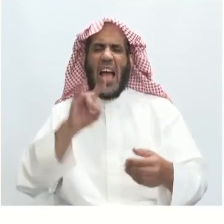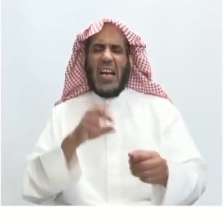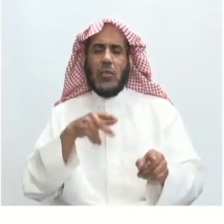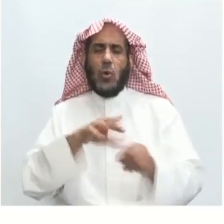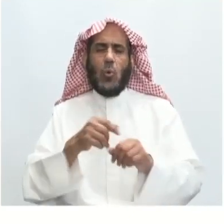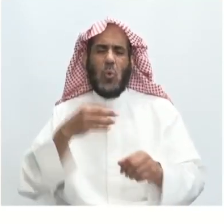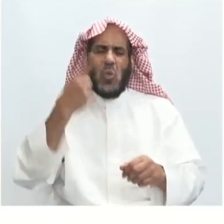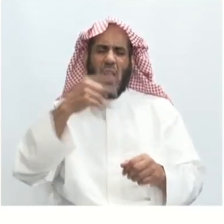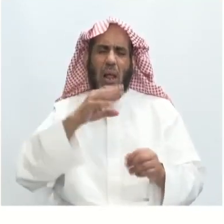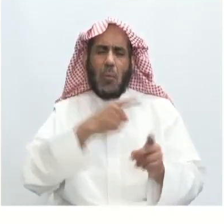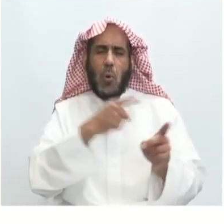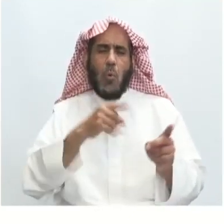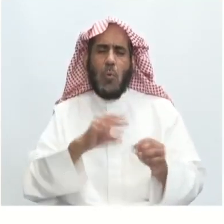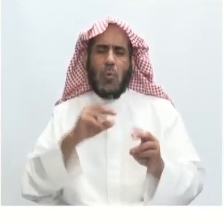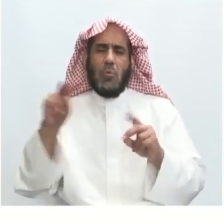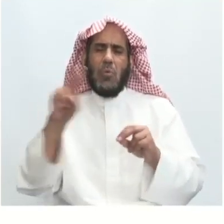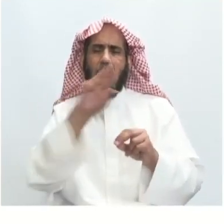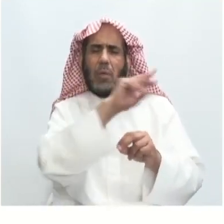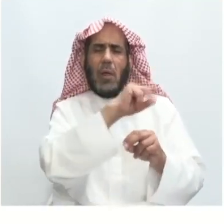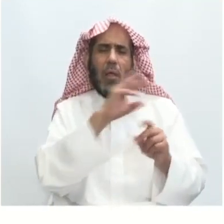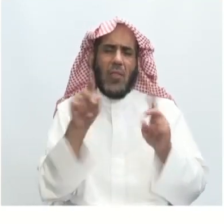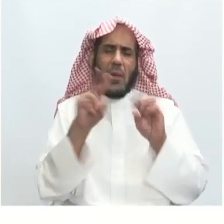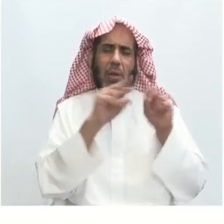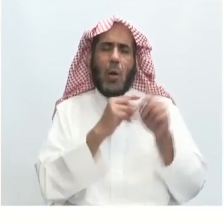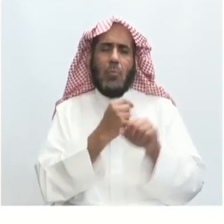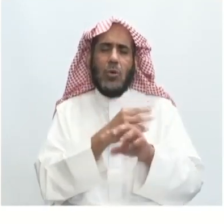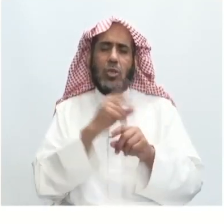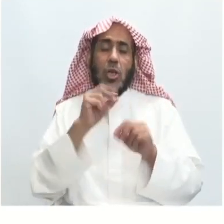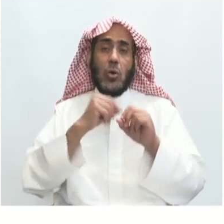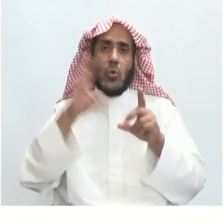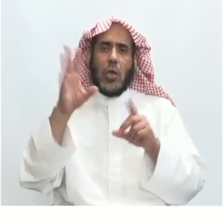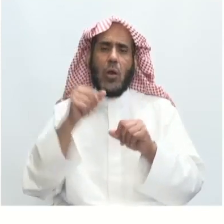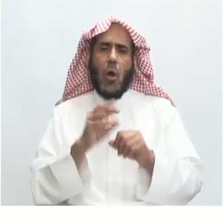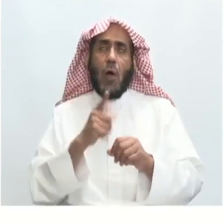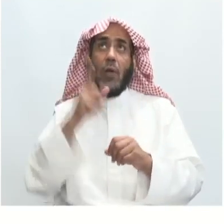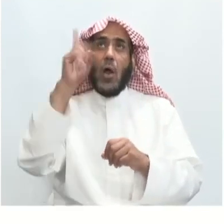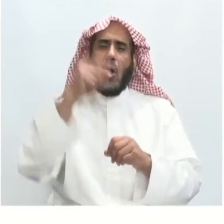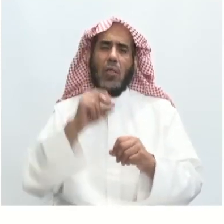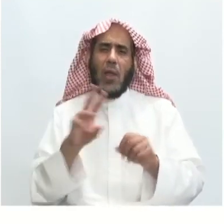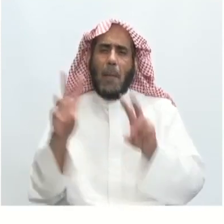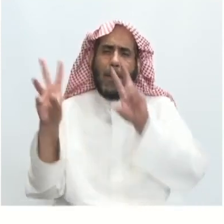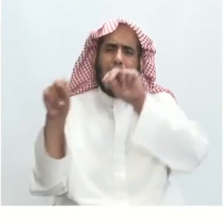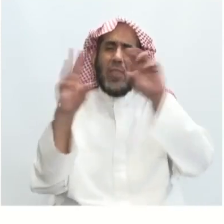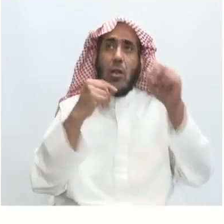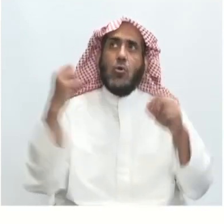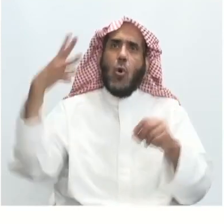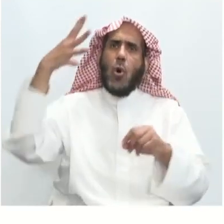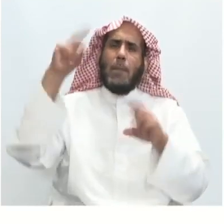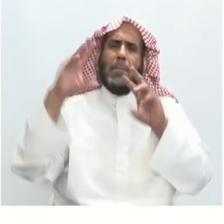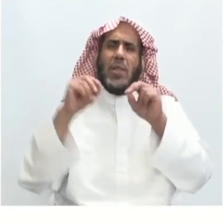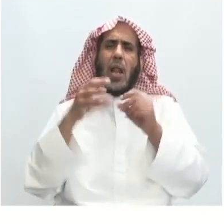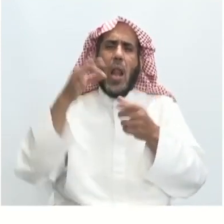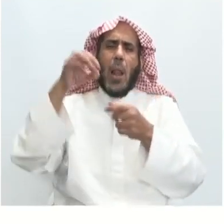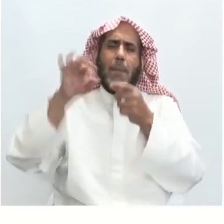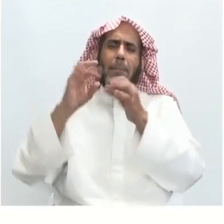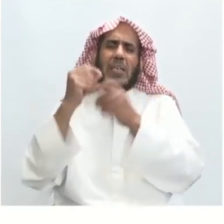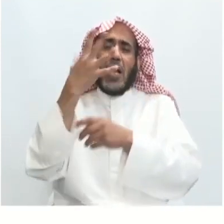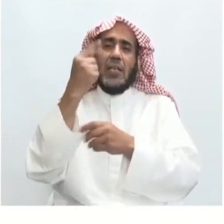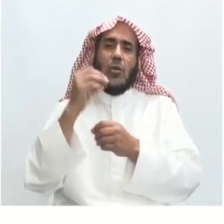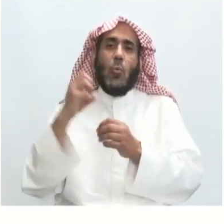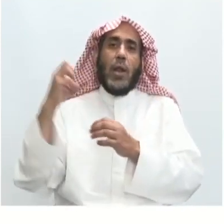ضربي له من دونه مثلا شرودا في الندى والباسي فالله قد ضرب الاقل لنوره مثلا من المشكاه